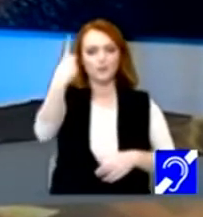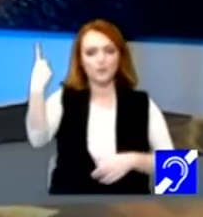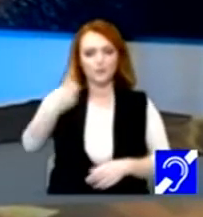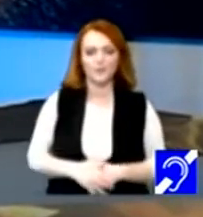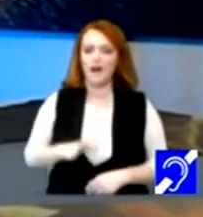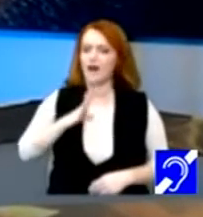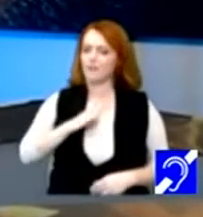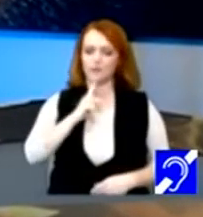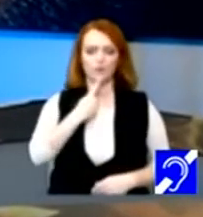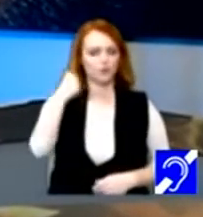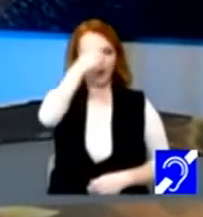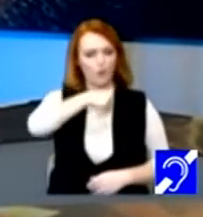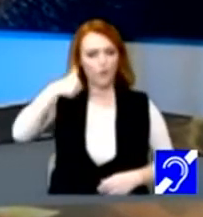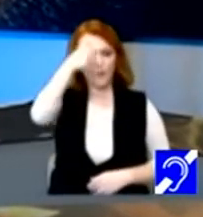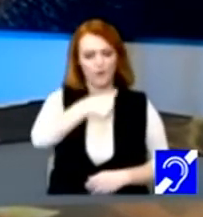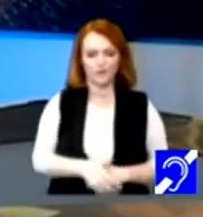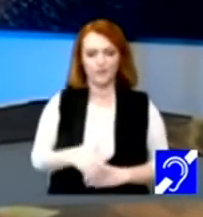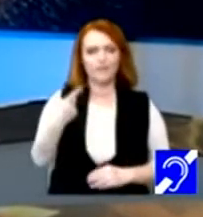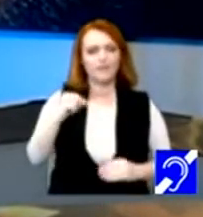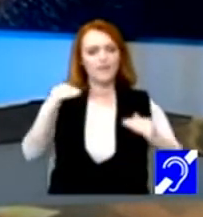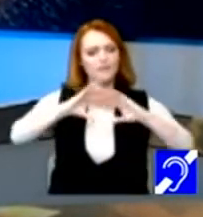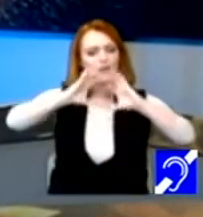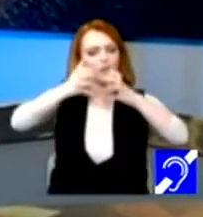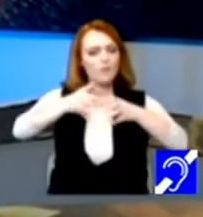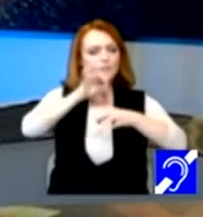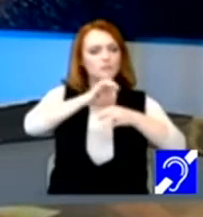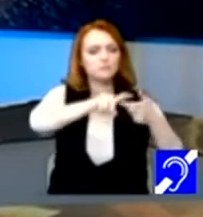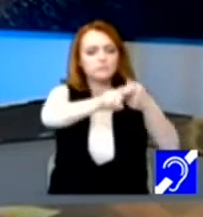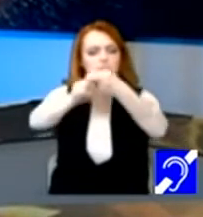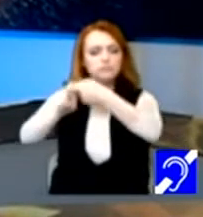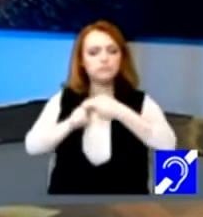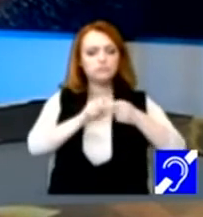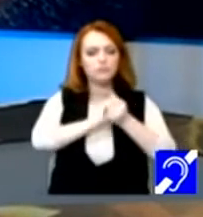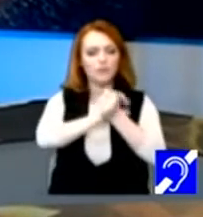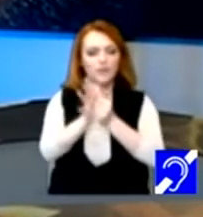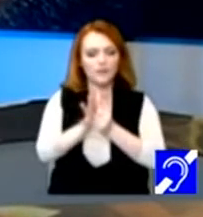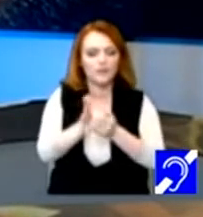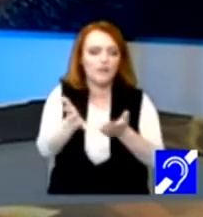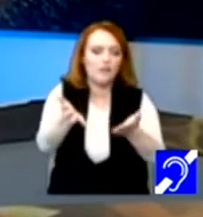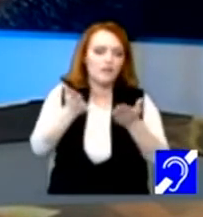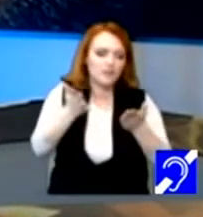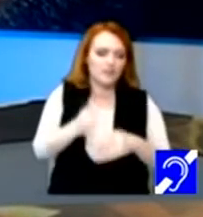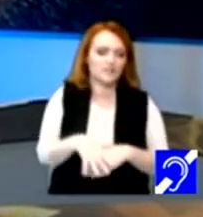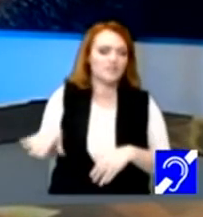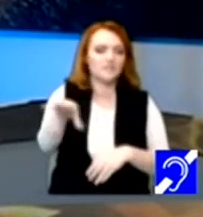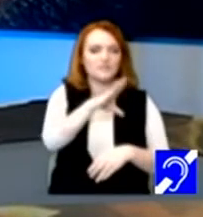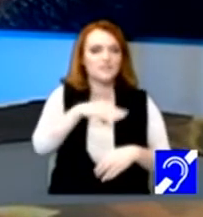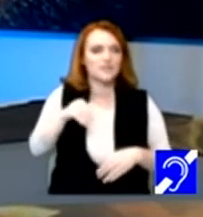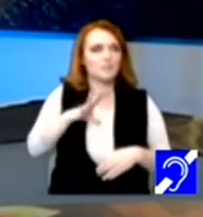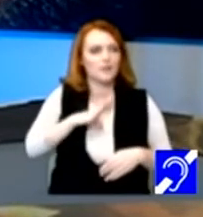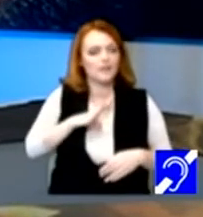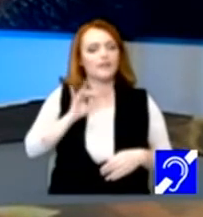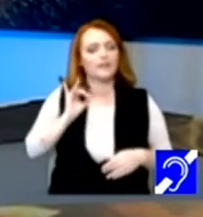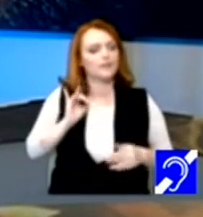A fost un an complicat, un an în care omenirea a fost bântuită de pandemie de COVID-19. Cu siguranță însă cu toții am trăit și